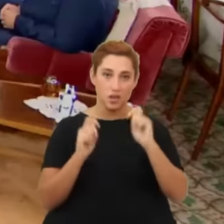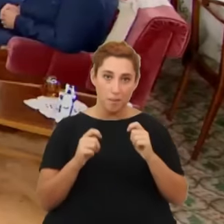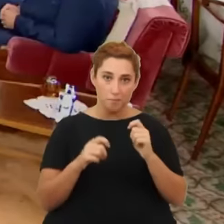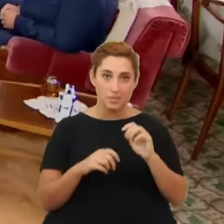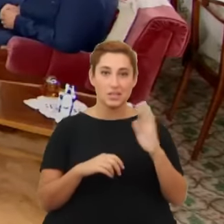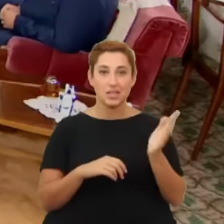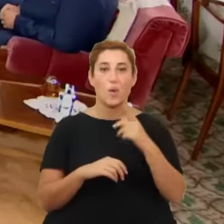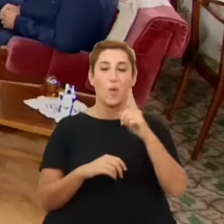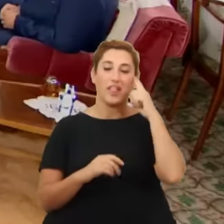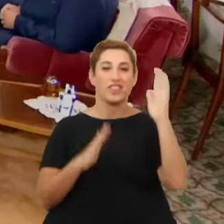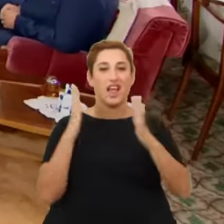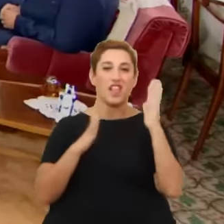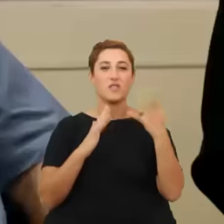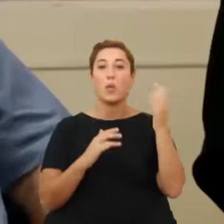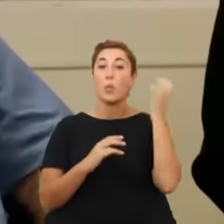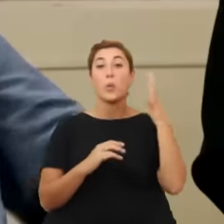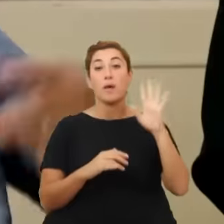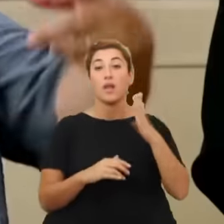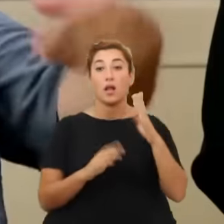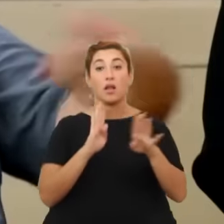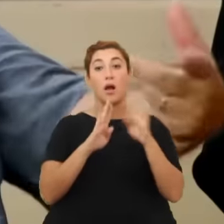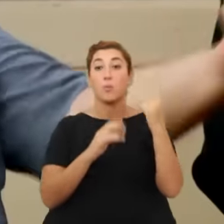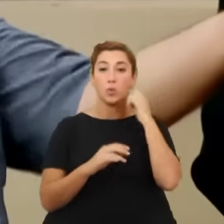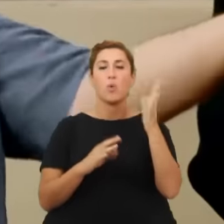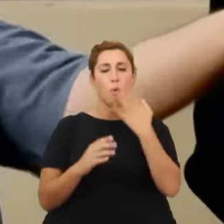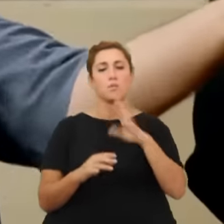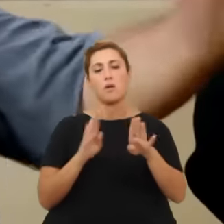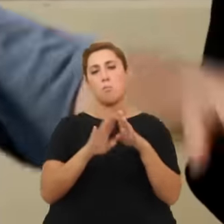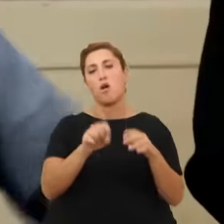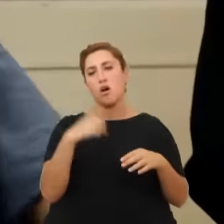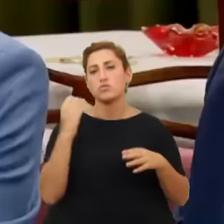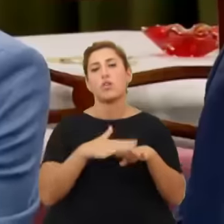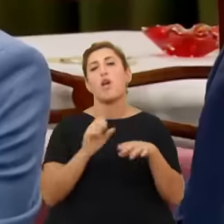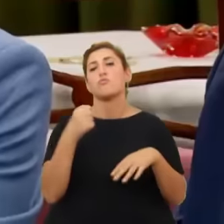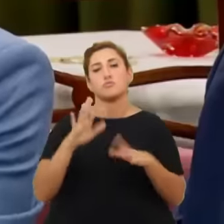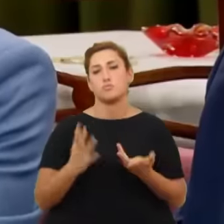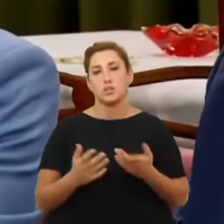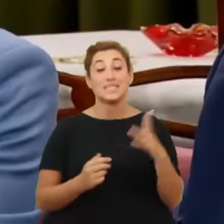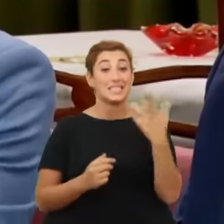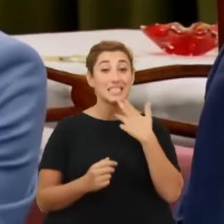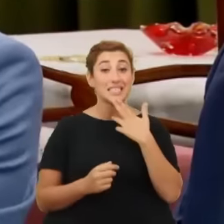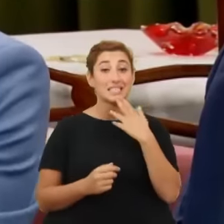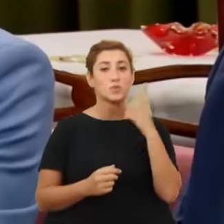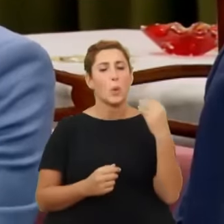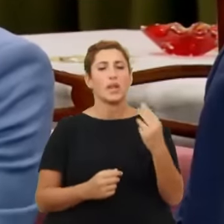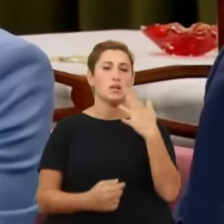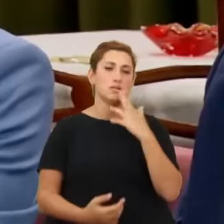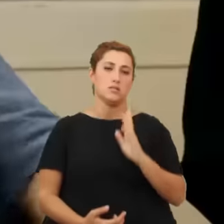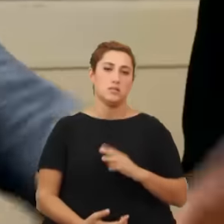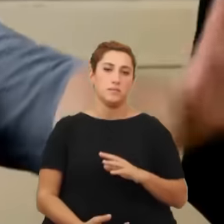yaptırmışsın. Demek onlar telaş eden falan duymadılar ya. Kapıyı duymadılar. Yoksa açarlar, niye açmasınlar? Kız çok iyi bir